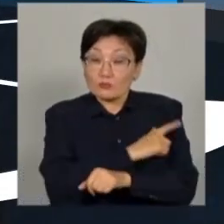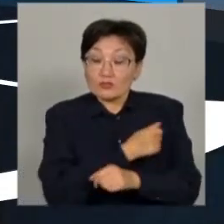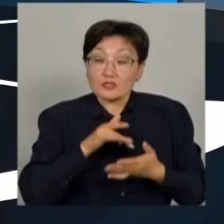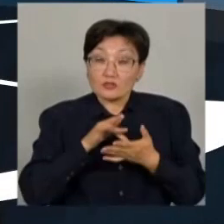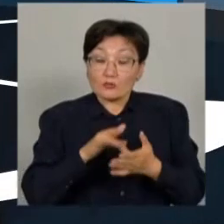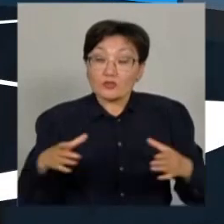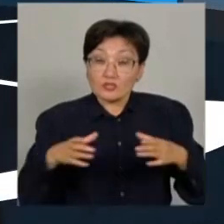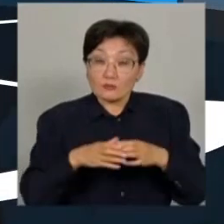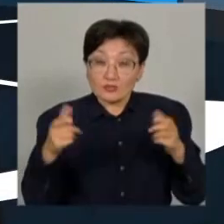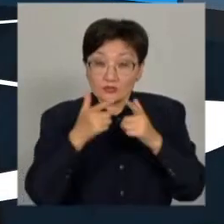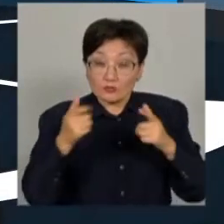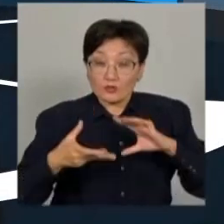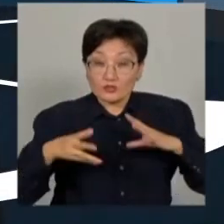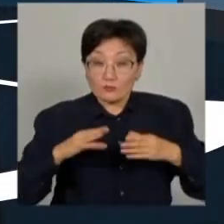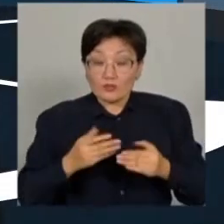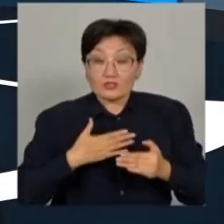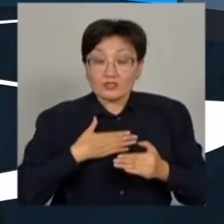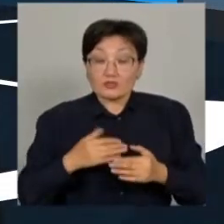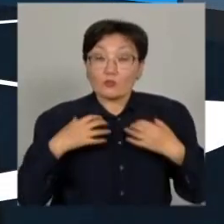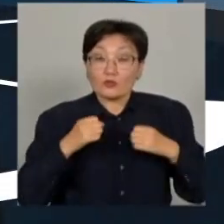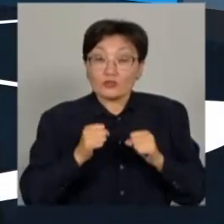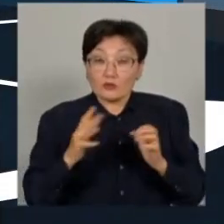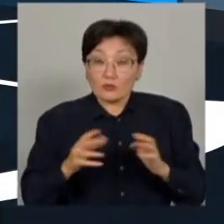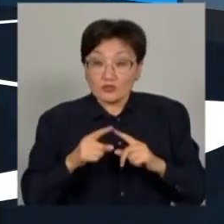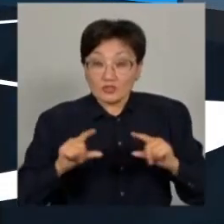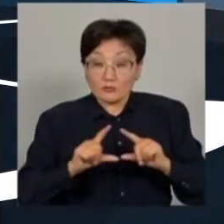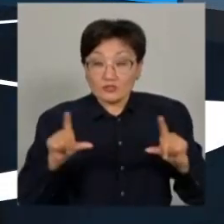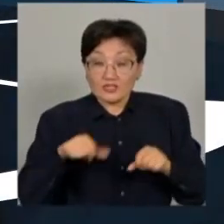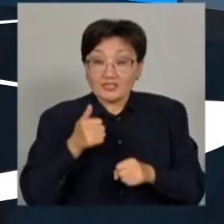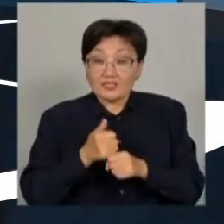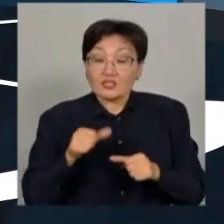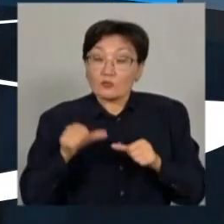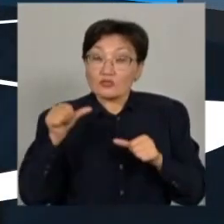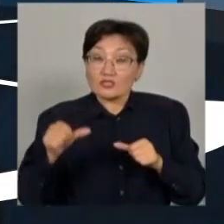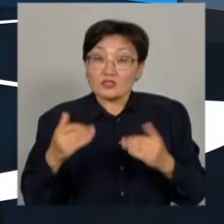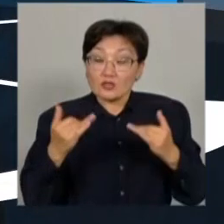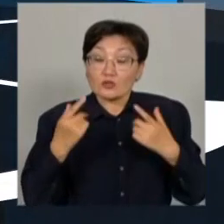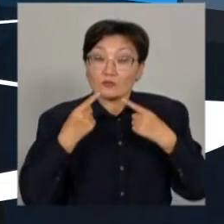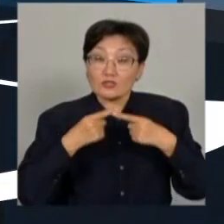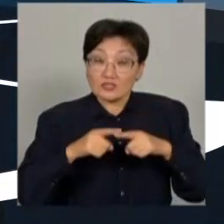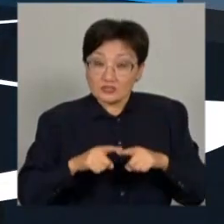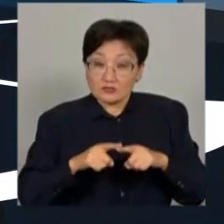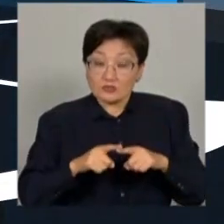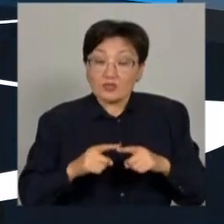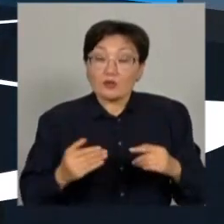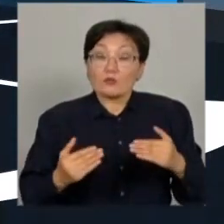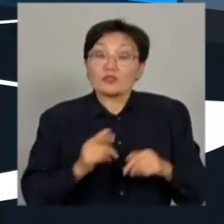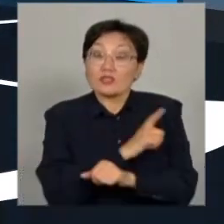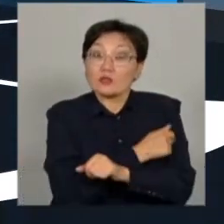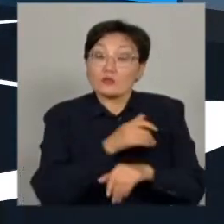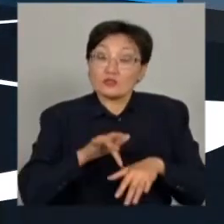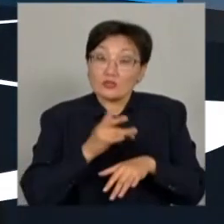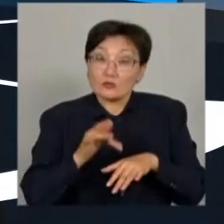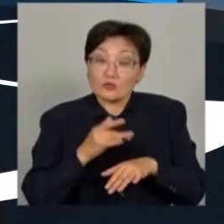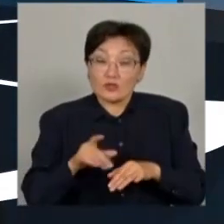туризм қауымдастығы мәлімдеді. Жалпы біздің денсаулық сақтау ұйымдарының негізгі артықшылықтары заманауи технология мен медициналық